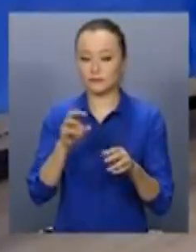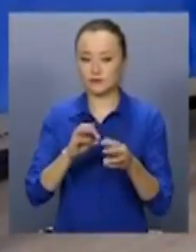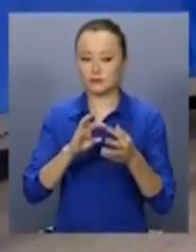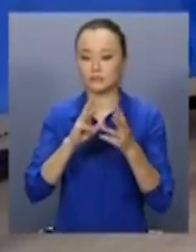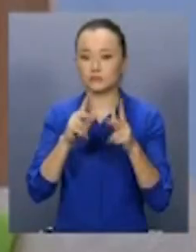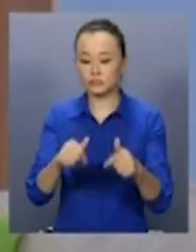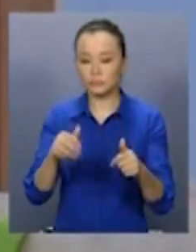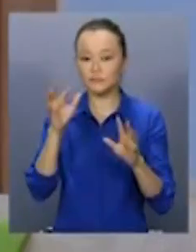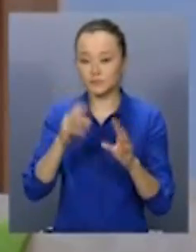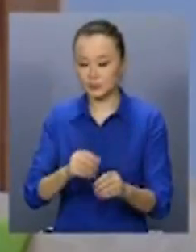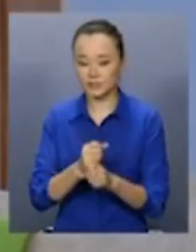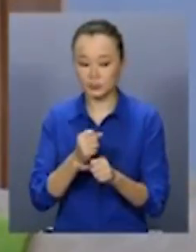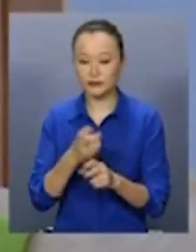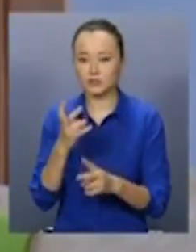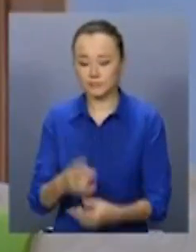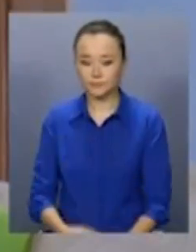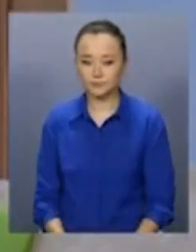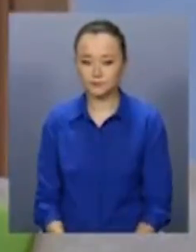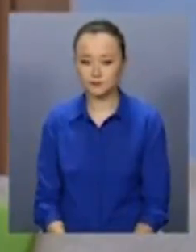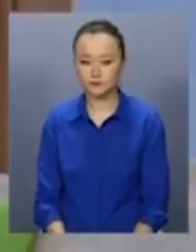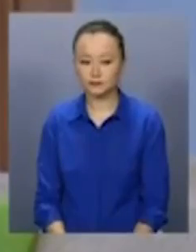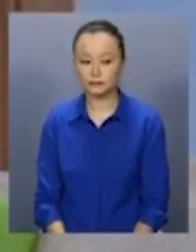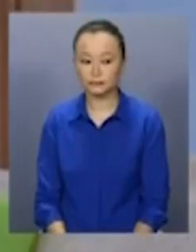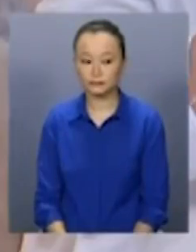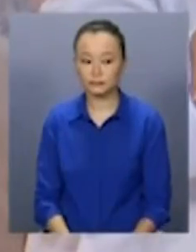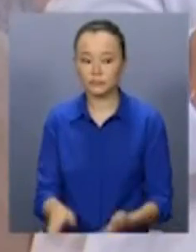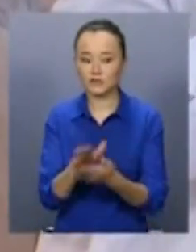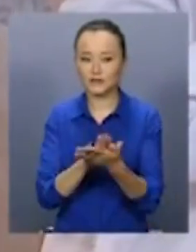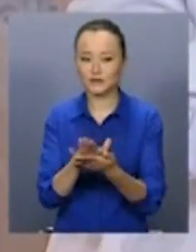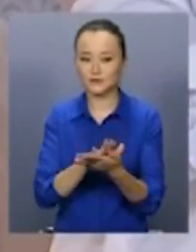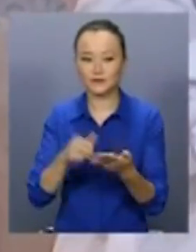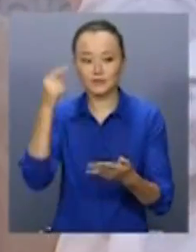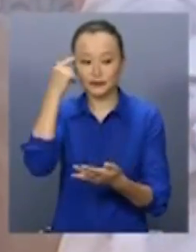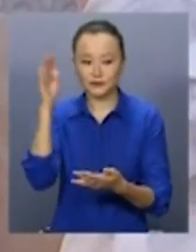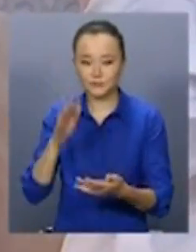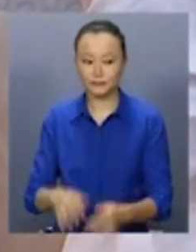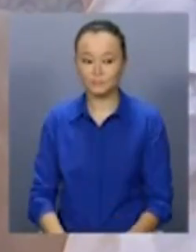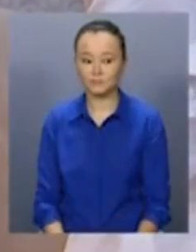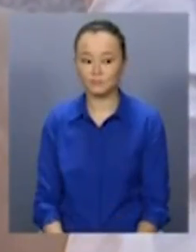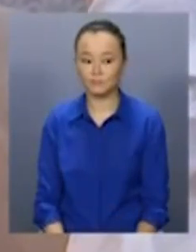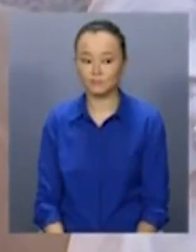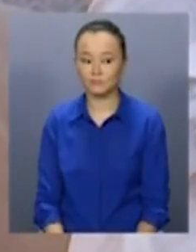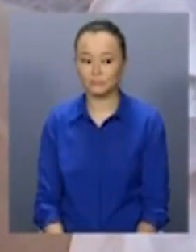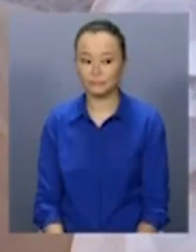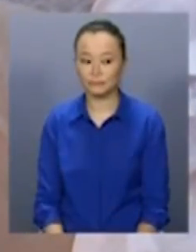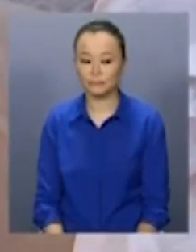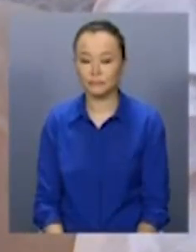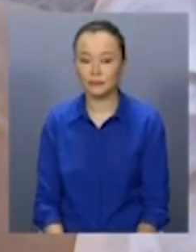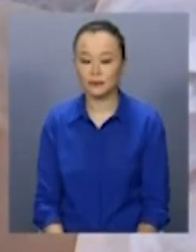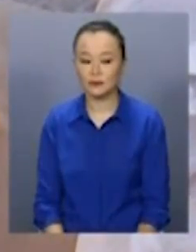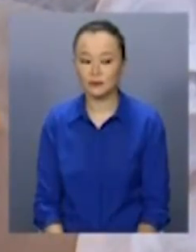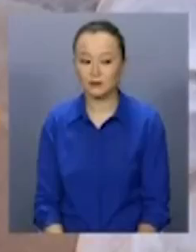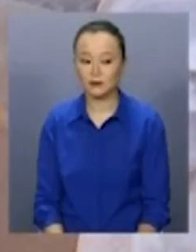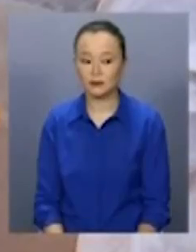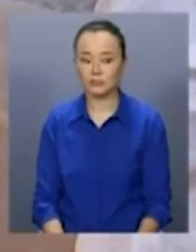бәрі бос болу керек. Одан кейін аты жоқ саусақ. Несі ештеңе ойламаймыз. Одан кейін аты жоқ саусақ. Әрине қажым. Аты жоқ саусақ. Аты